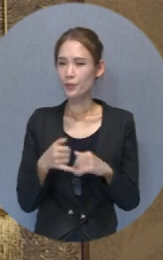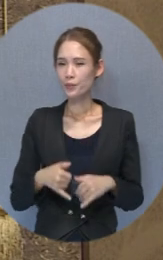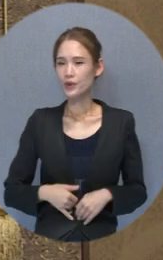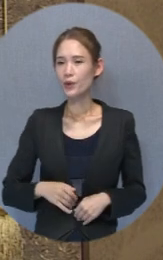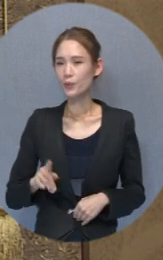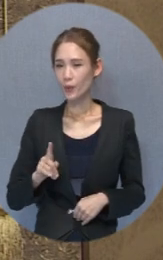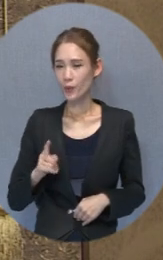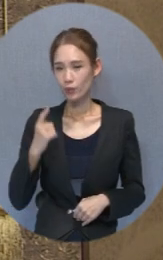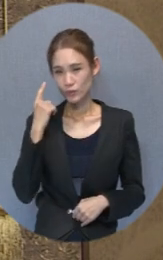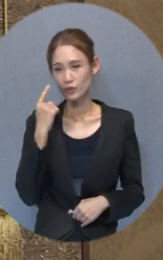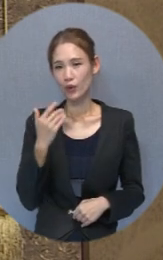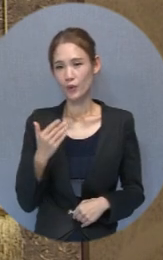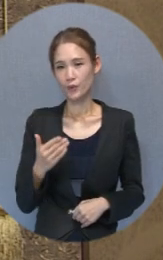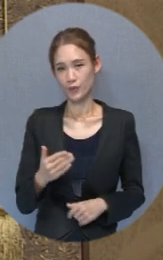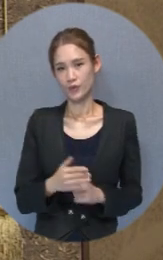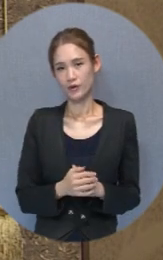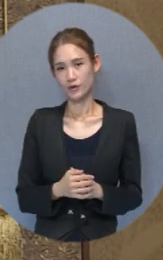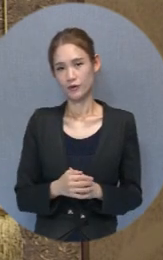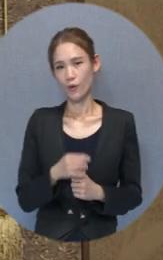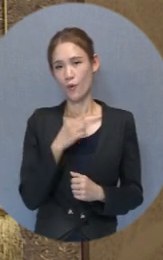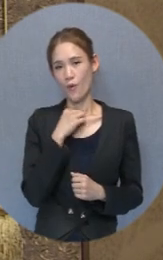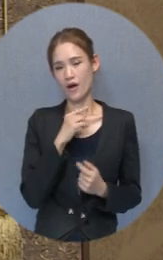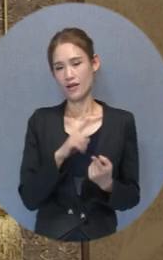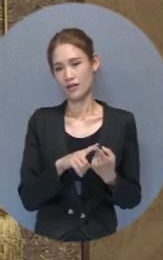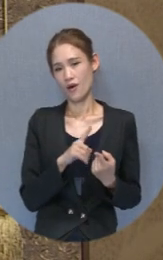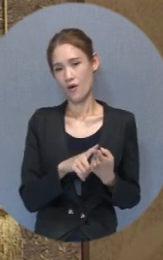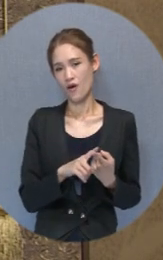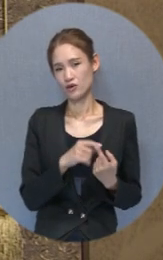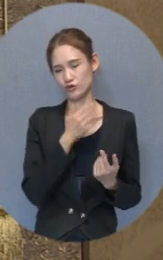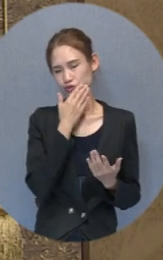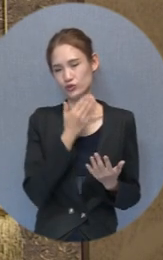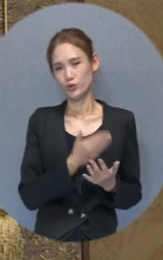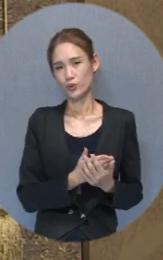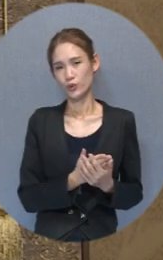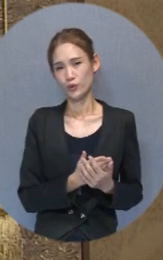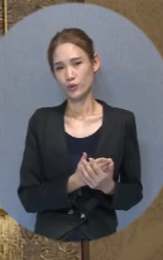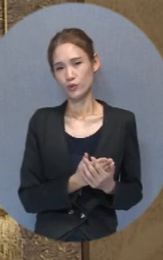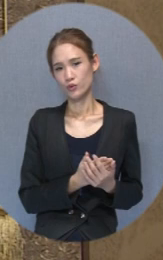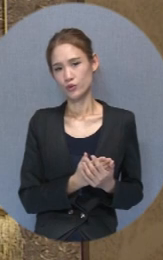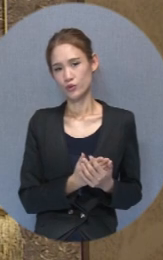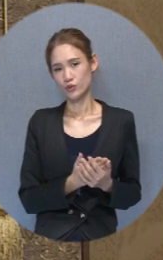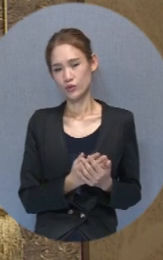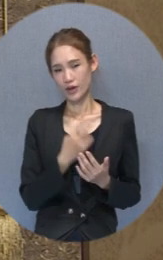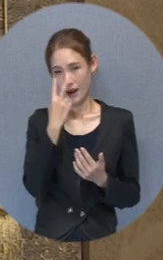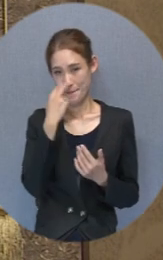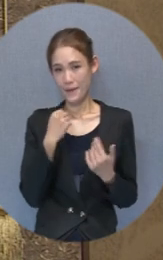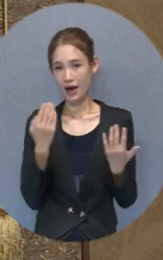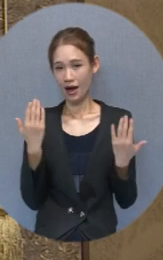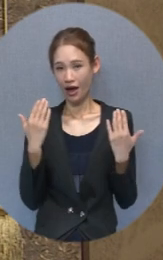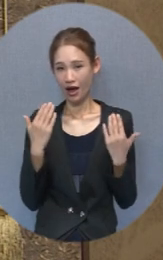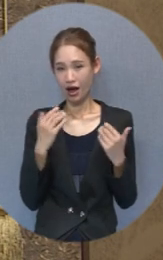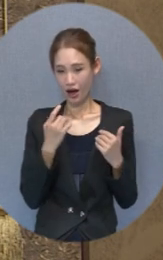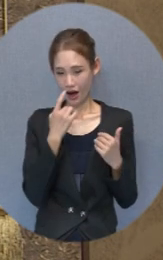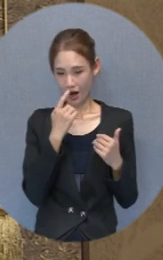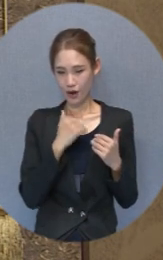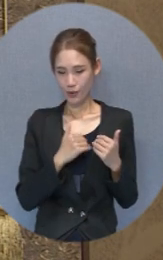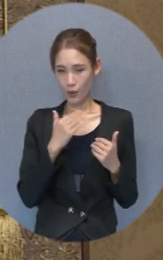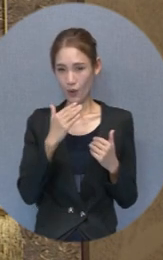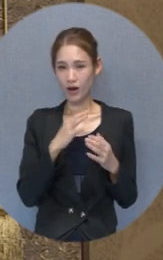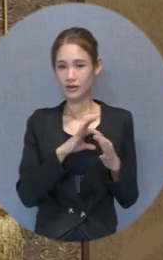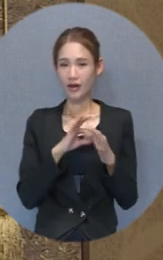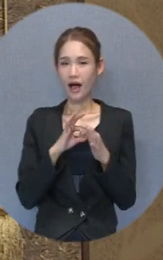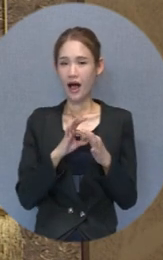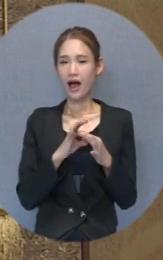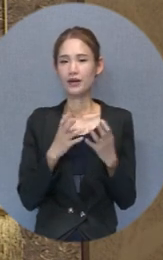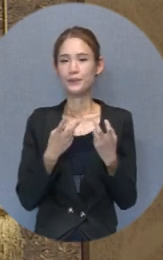그렇죠. 그 당사자들이 원하는 네, 것이 맞아요. 무엇인지가 중요하니까. 네. 그래서 학교 맹학교에서는 교과 과정이랑 연계하는 방법 네.